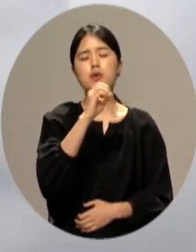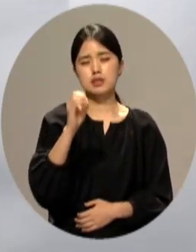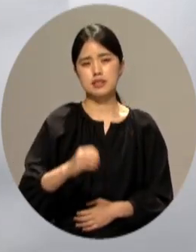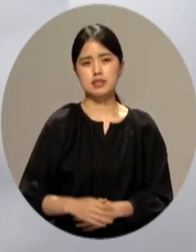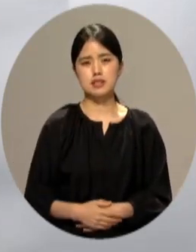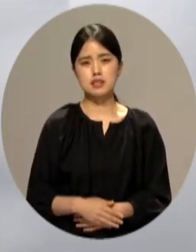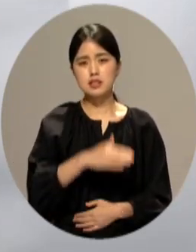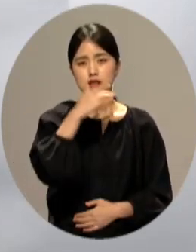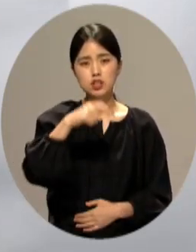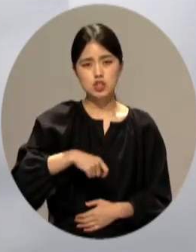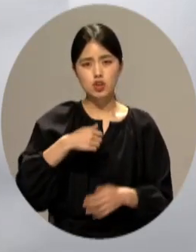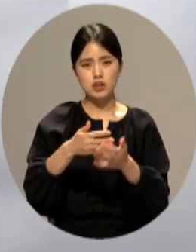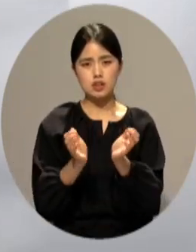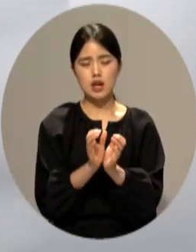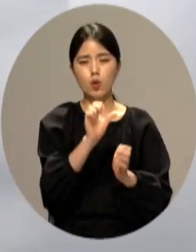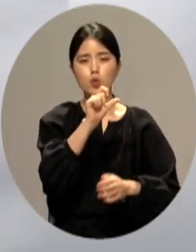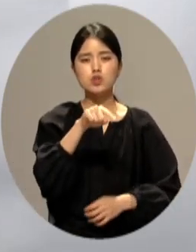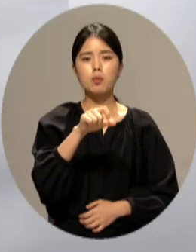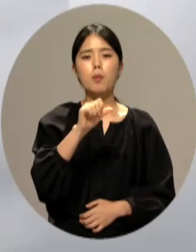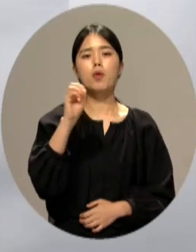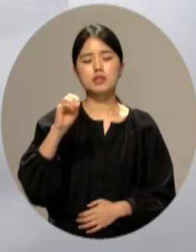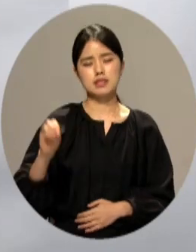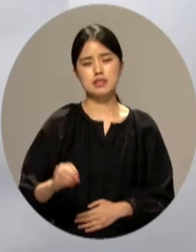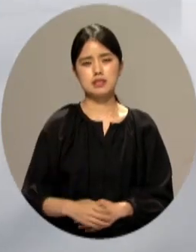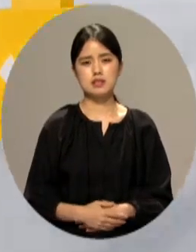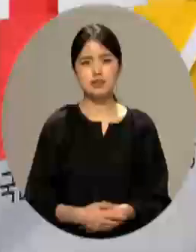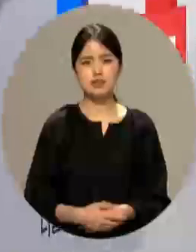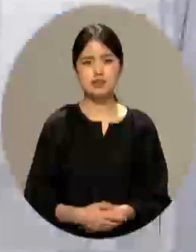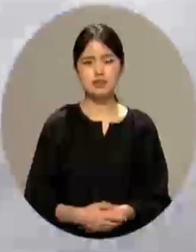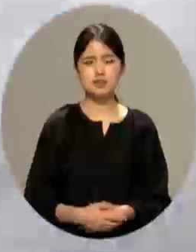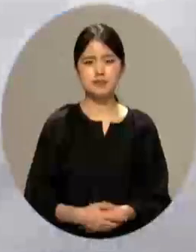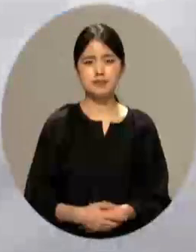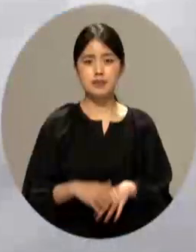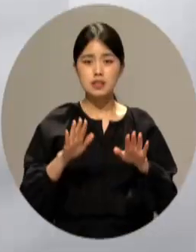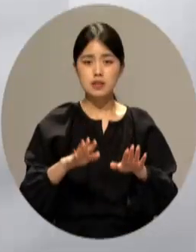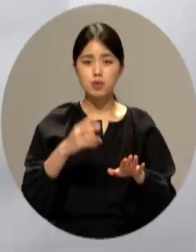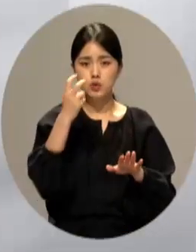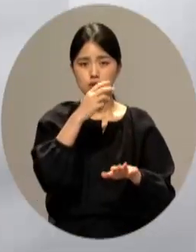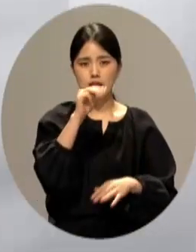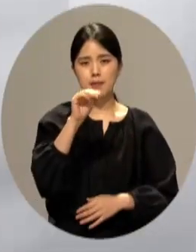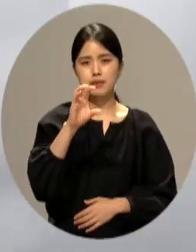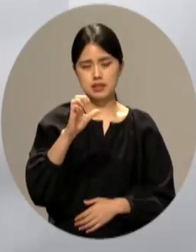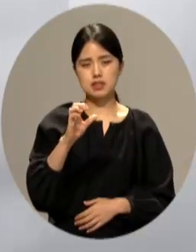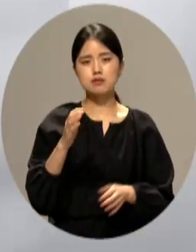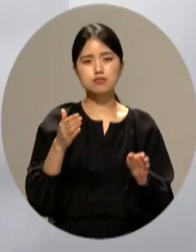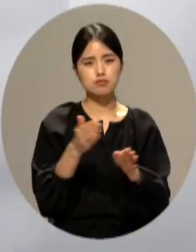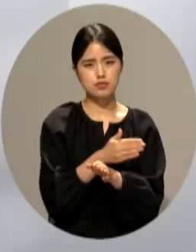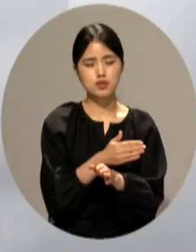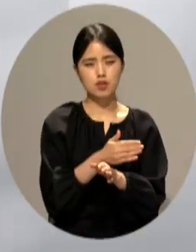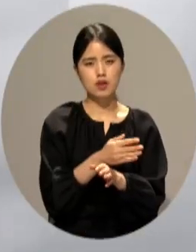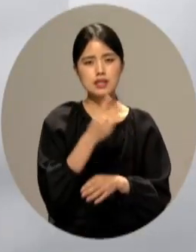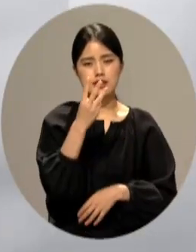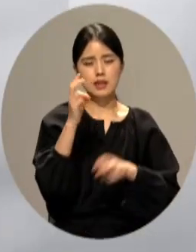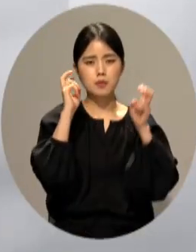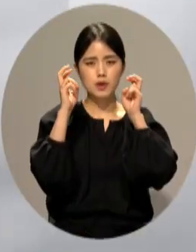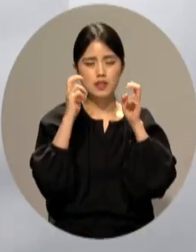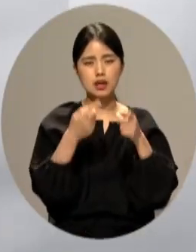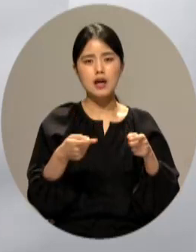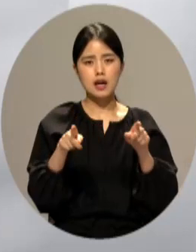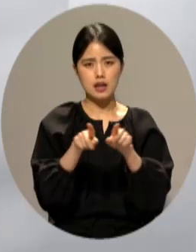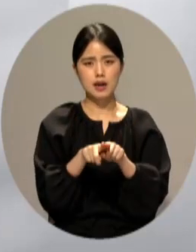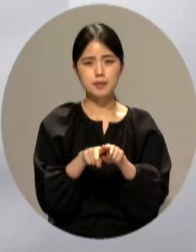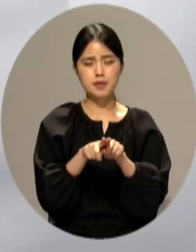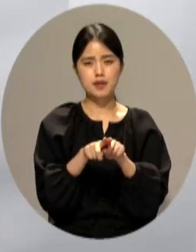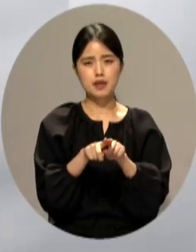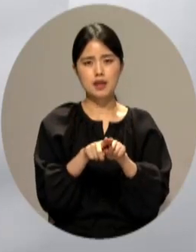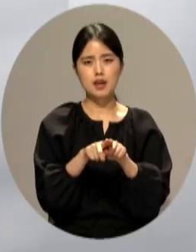정의당 5.5% 순이었습니다 이번 조사는 mbc 를 비롯한 지상파 방송 3사가 입 소스